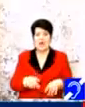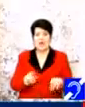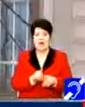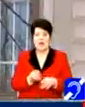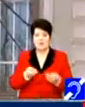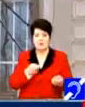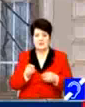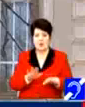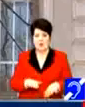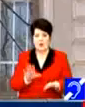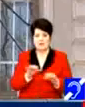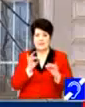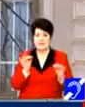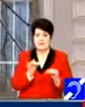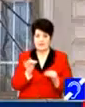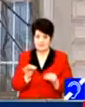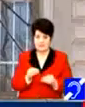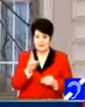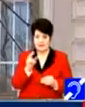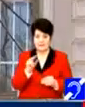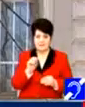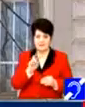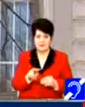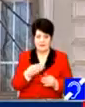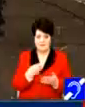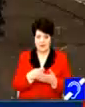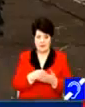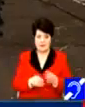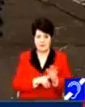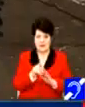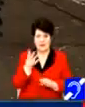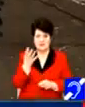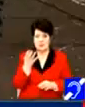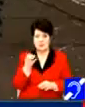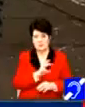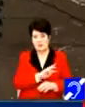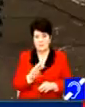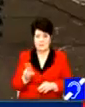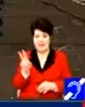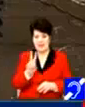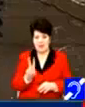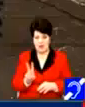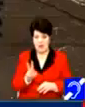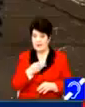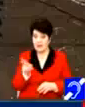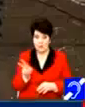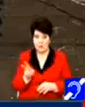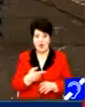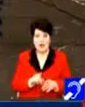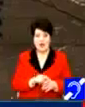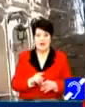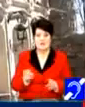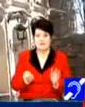Autoritățile locale susțin că ar fi interesate să cumpere castelul, mai ales că prețul de pornire este de 500.000 de euro. Clădirea este însă scoasă la licitație,